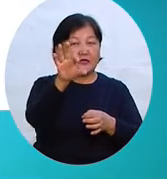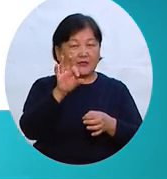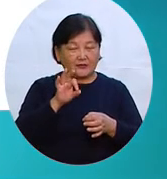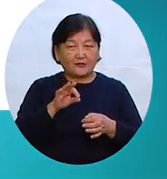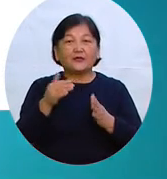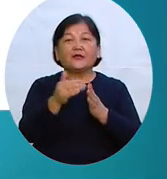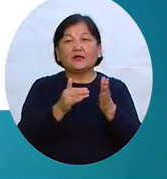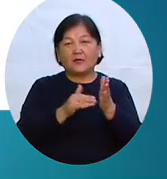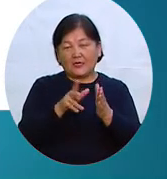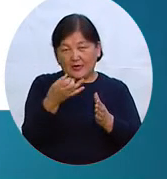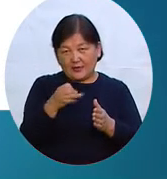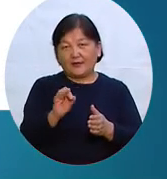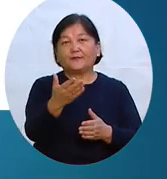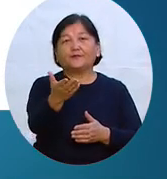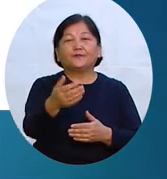тайлбарлаарэ.